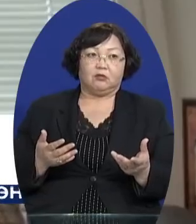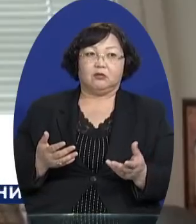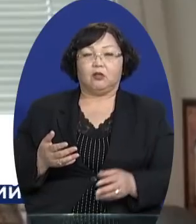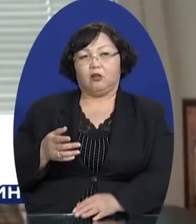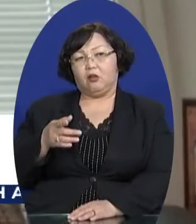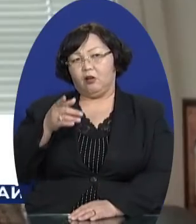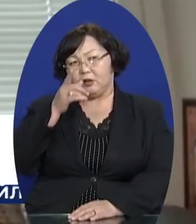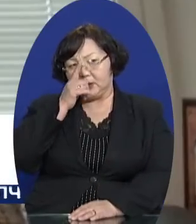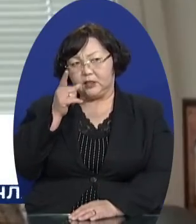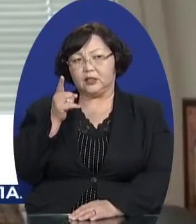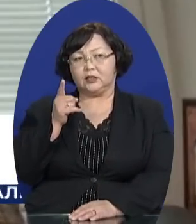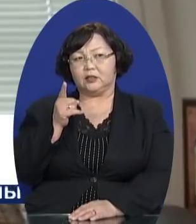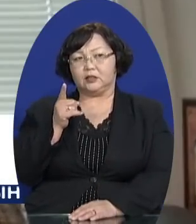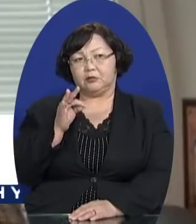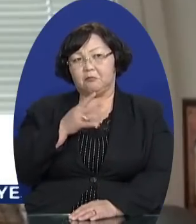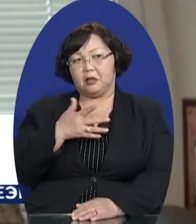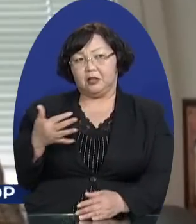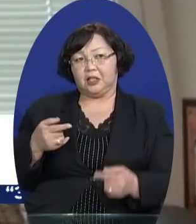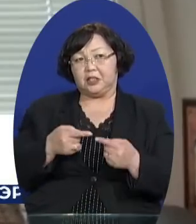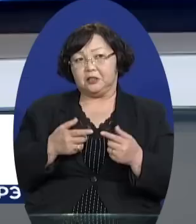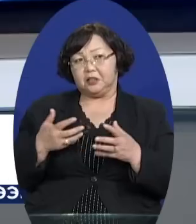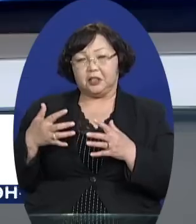байна гэж мэдгэжээ.